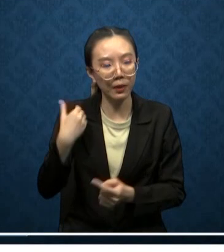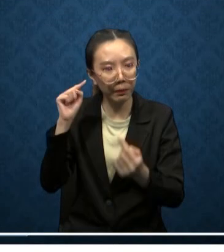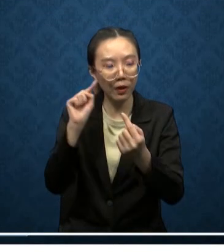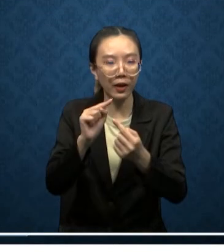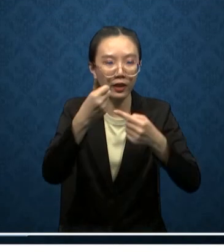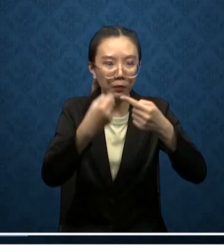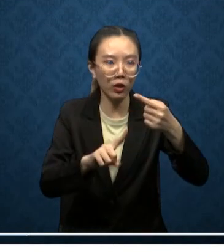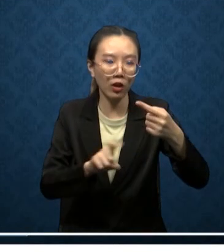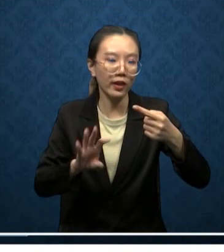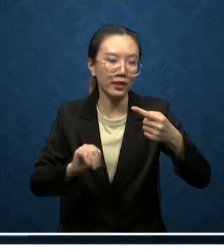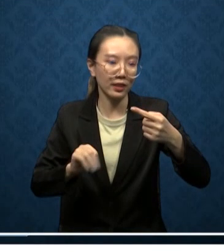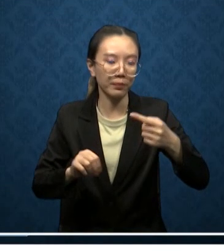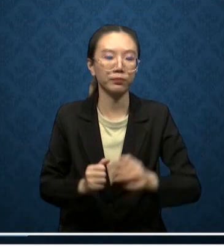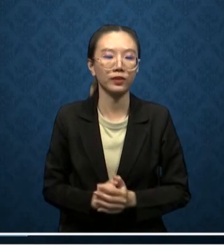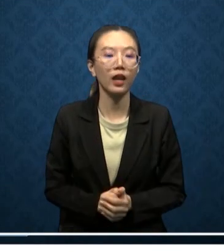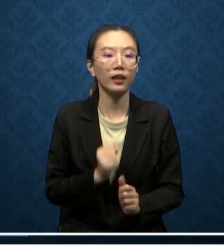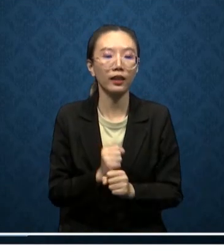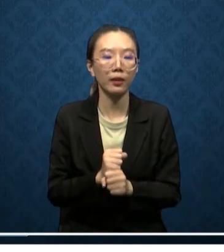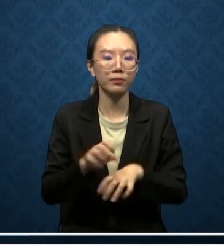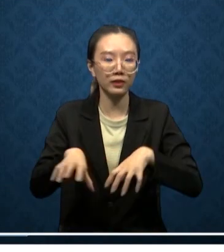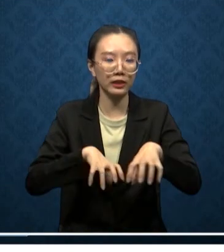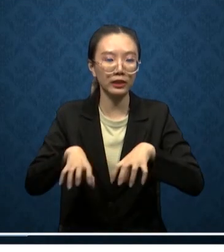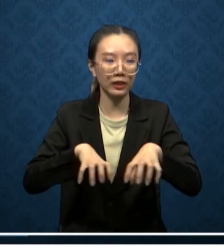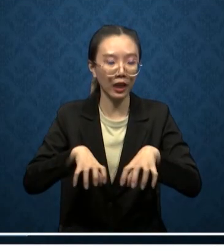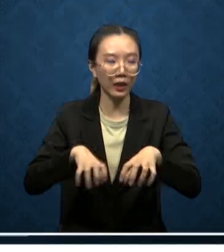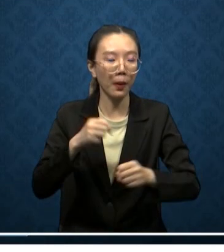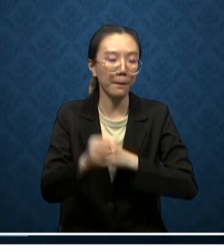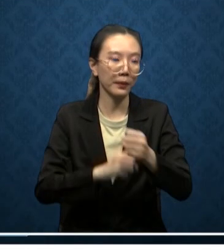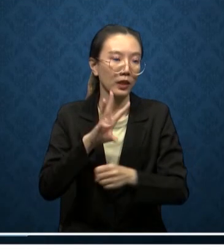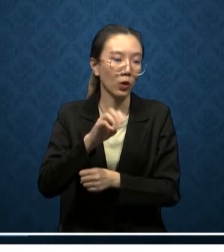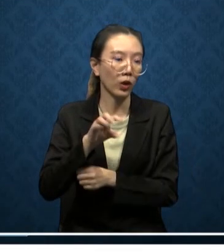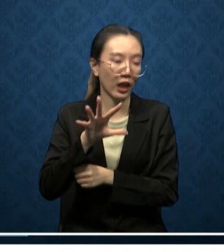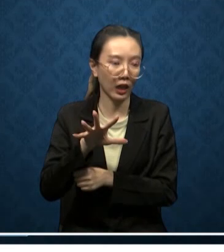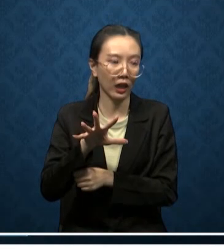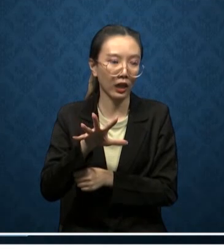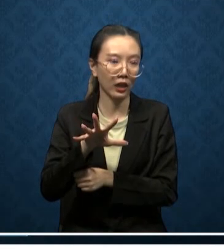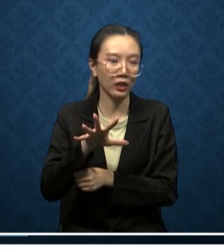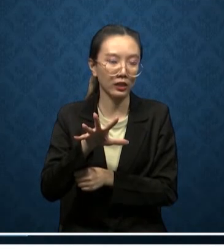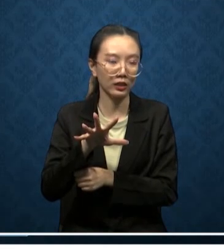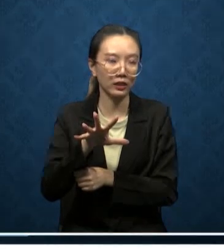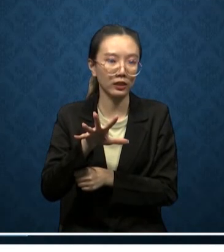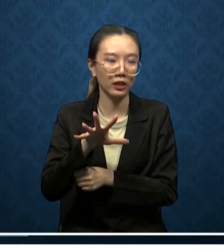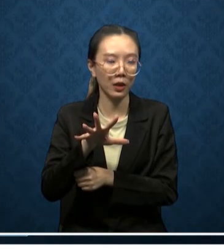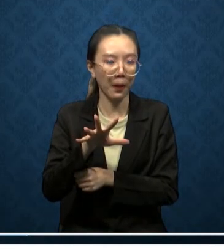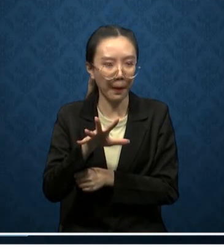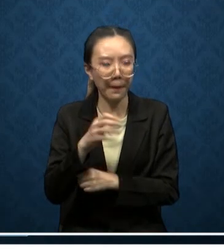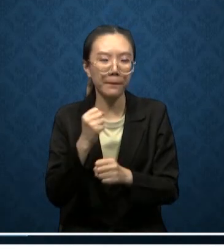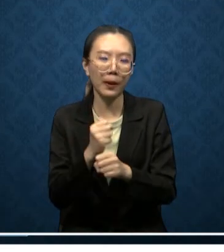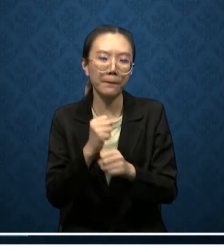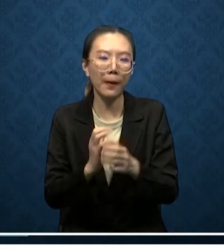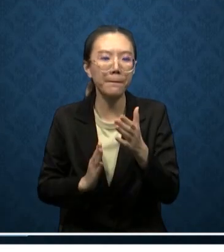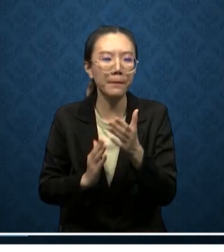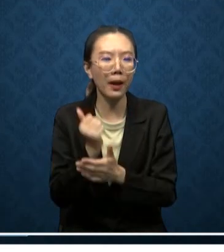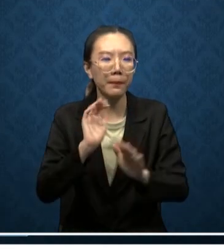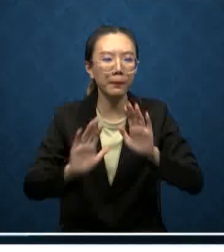ย่อยนะครับการดำเนินงานนะจนถึงปี 65เนี่ยมาบรรลุเป้าหมายได้เพียง